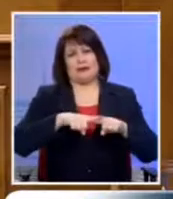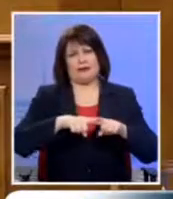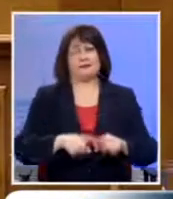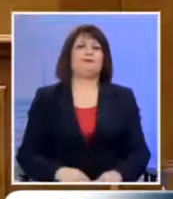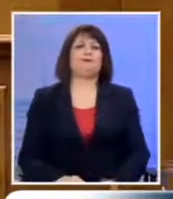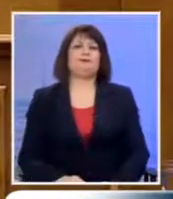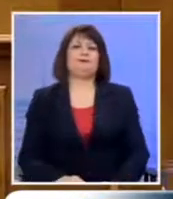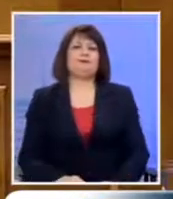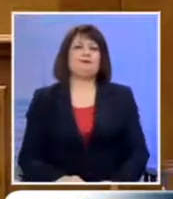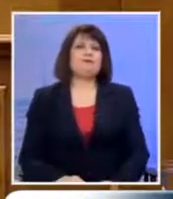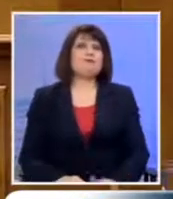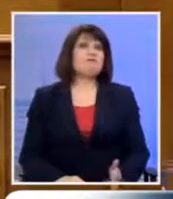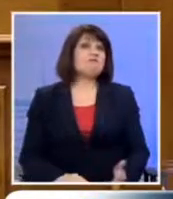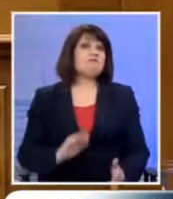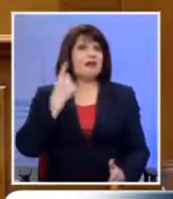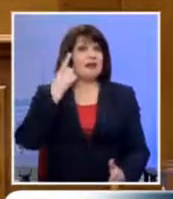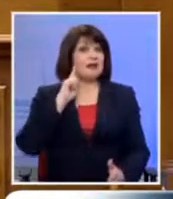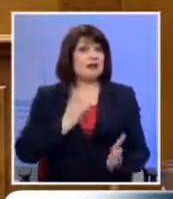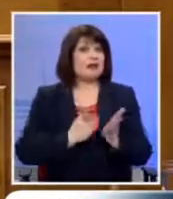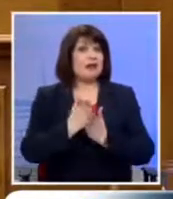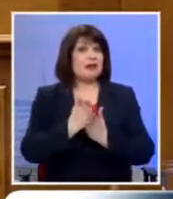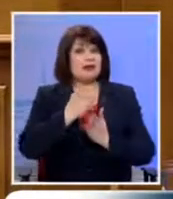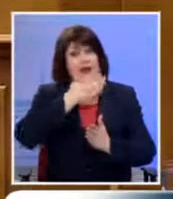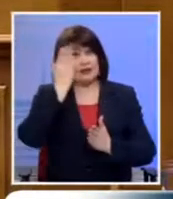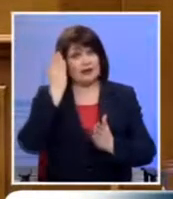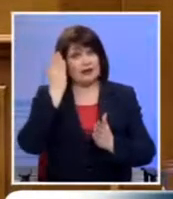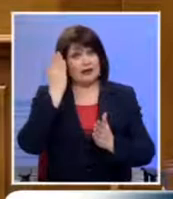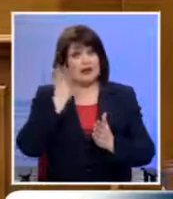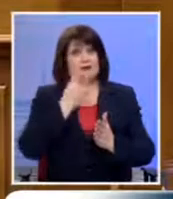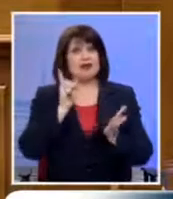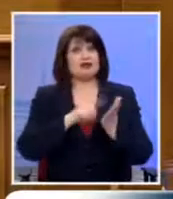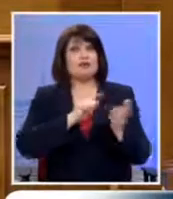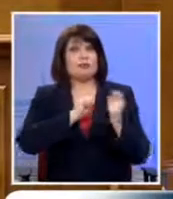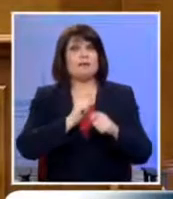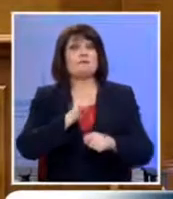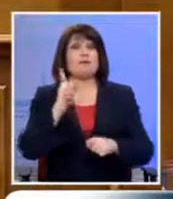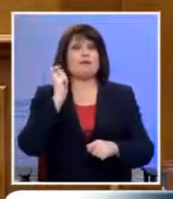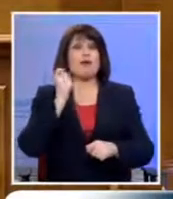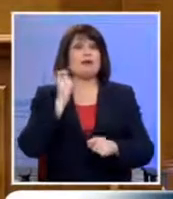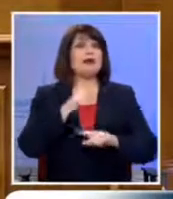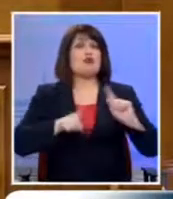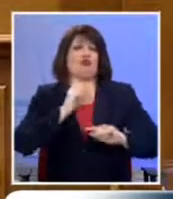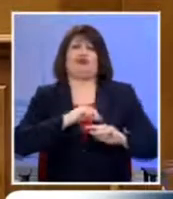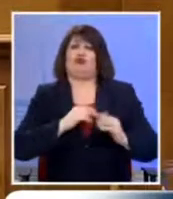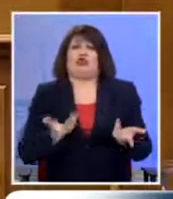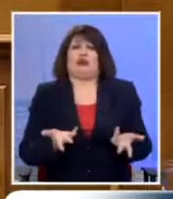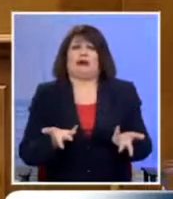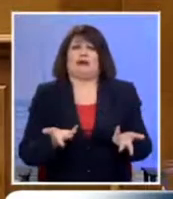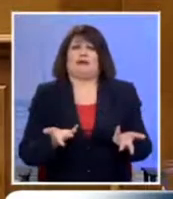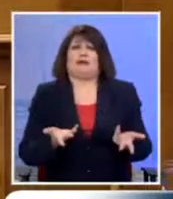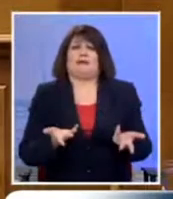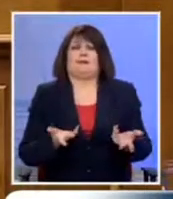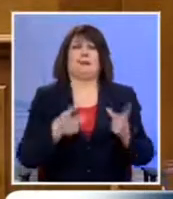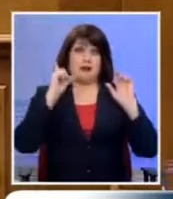ξέρω μέσα από αυτήν την ηθική απονομιμοποίηση της πολιτικής ποιος κερδίζει. Δεν κερδίζει